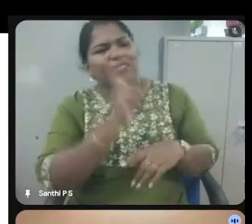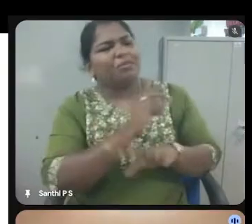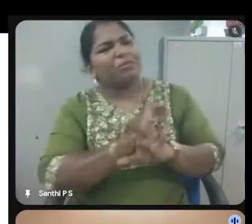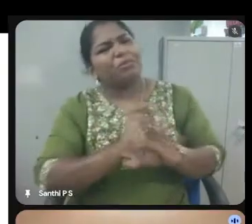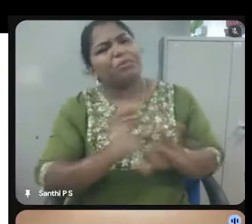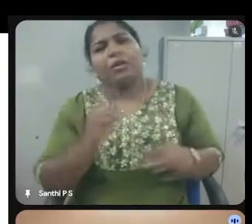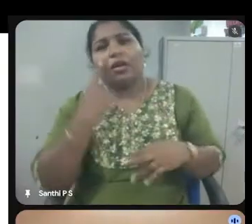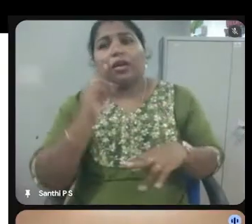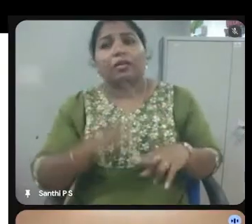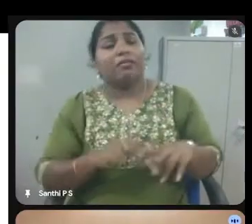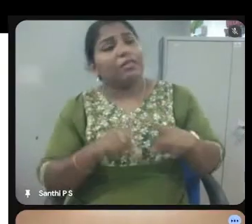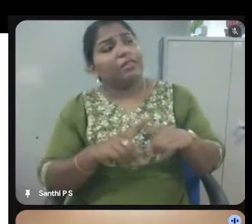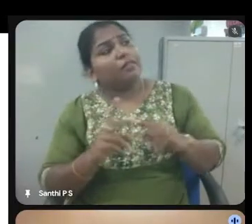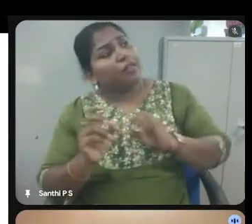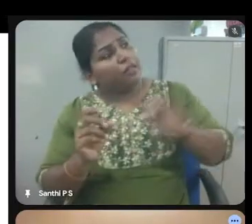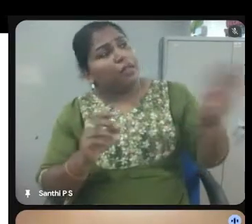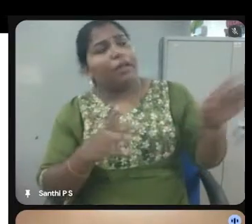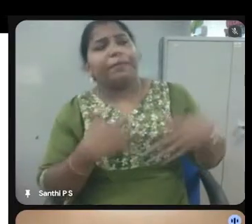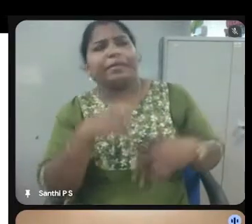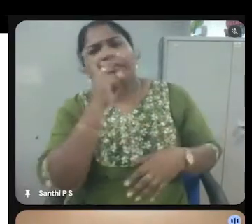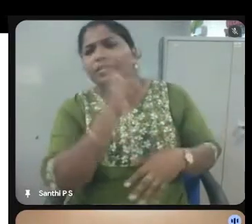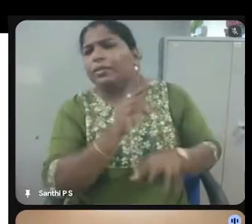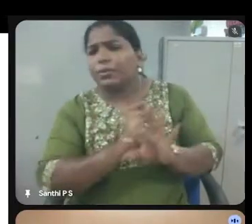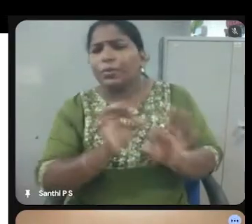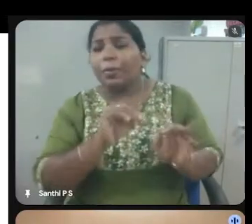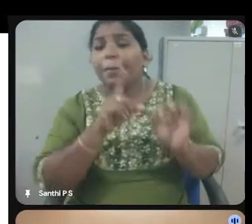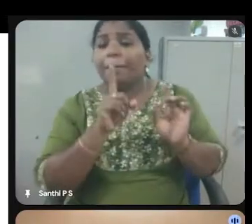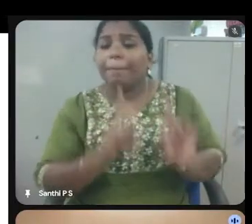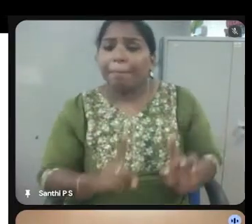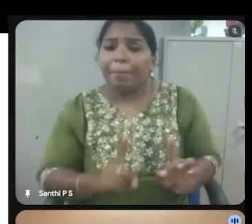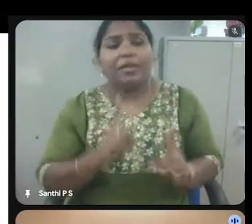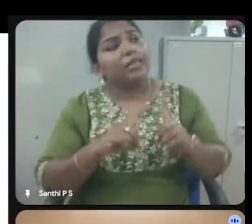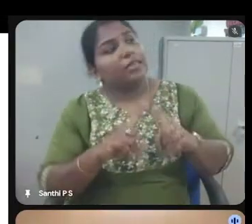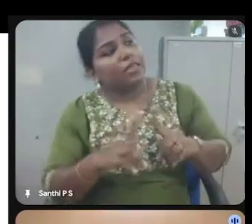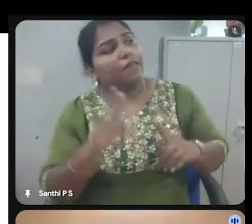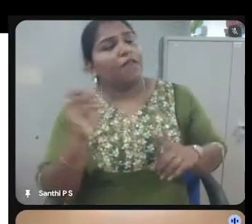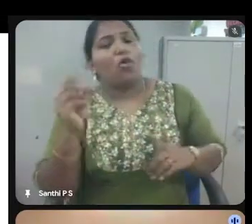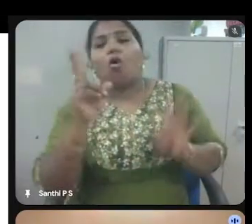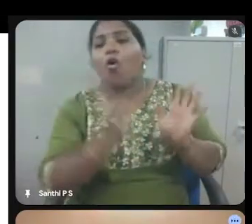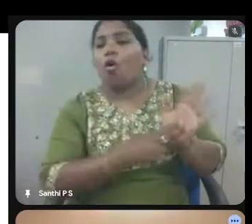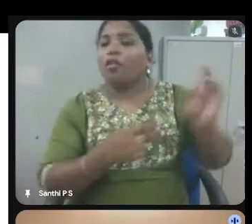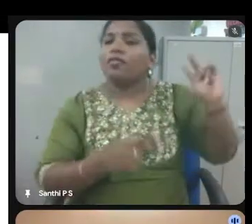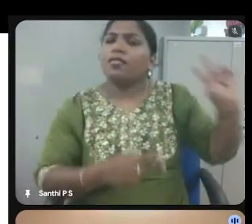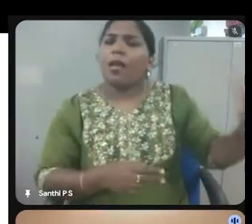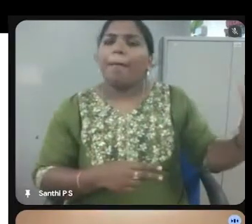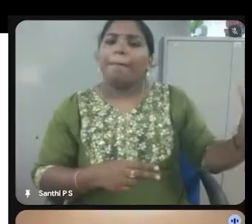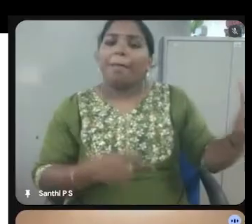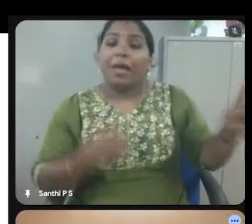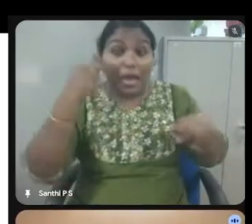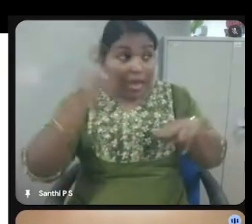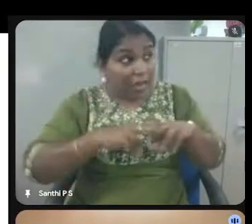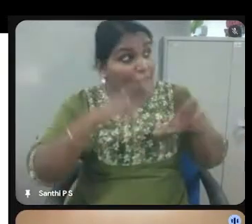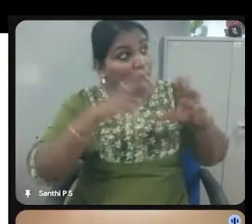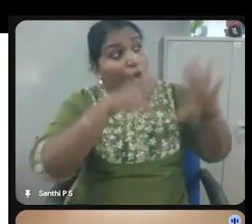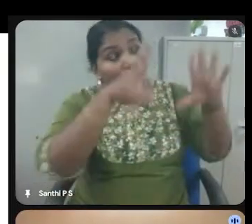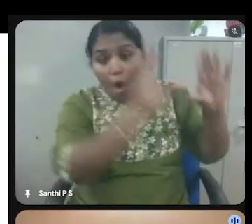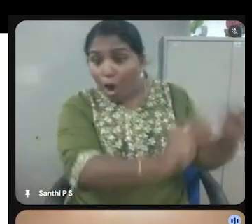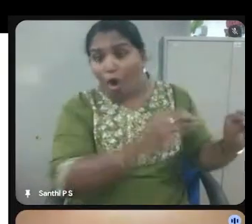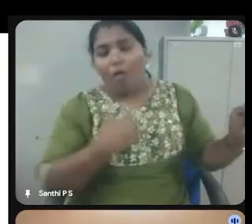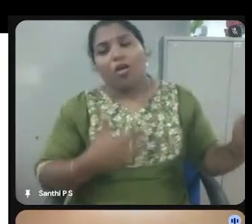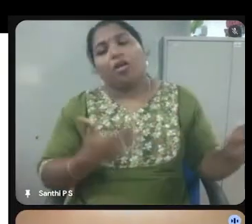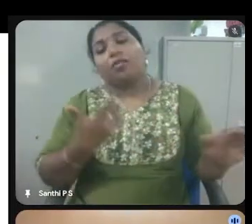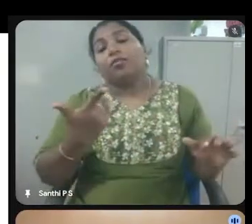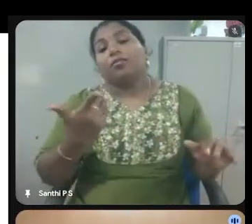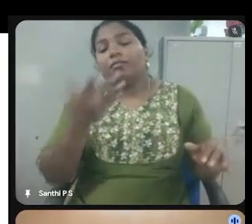നമ്മൾ വെച്ചു കൊടുത്താൽ പോലും കാണില്ല. പക്ഷെ ടി വി എപ്പോഴും ഓൺ ആയിരിക്കും, നമ്മൾ ഓഫ് ചെയ്ത ആ നിമിഷം അവൻ കരഞ്ഞ് ബഹളം വയ്ക്കും. ടി വി കാണാത്തൊരു